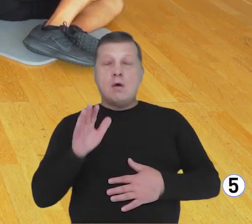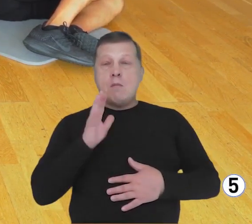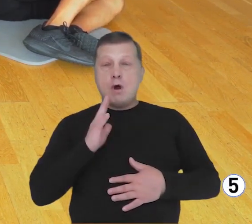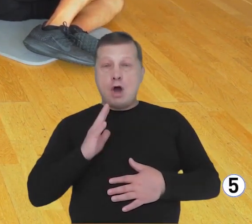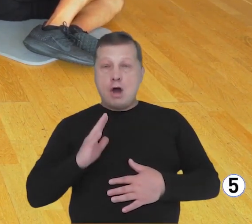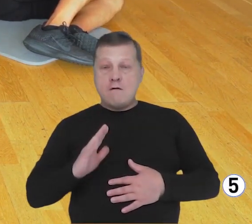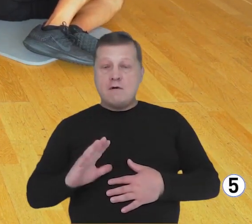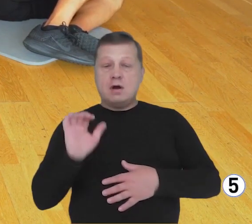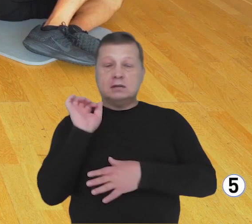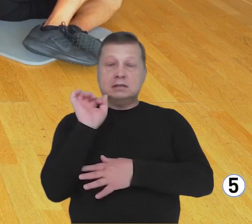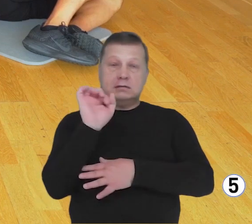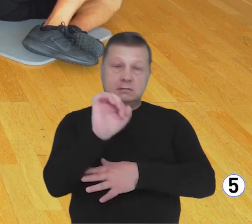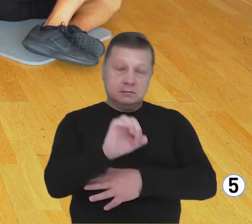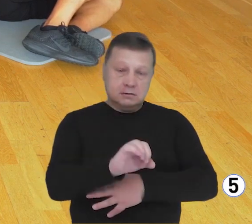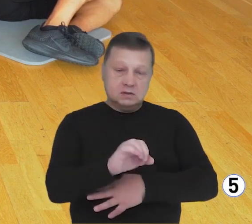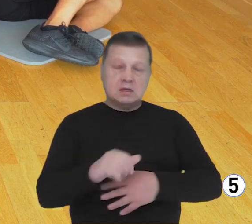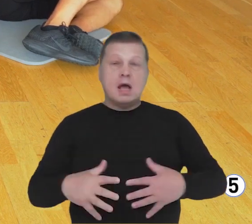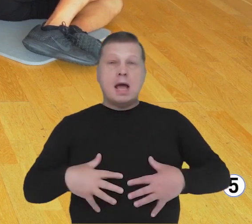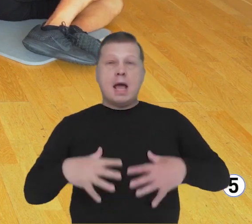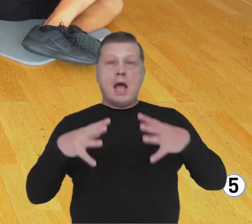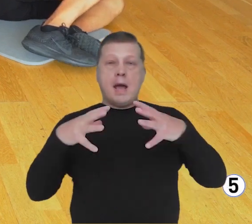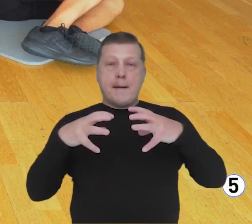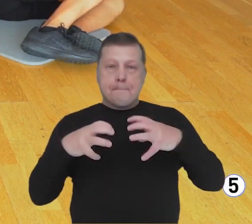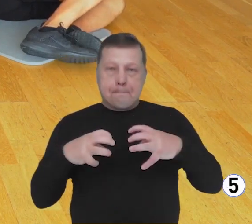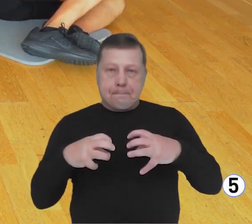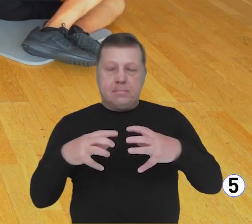brzucha. Powoli spinamy mięśnie brzucha.